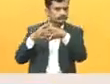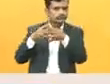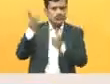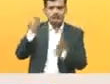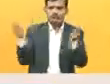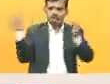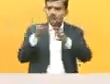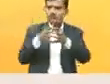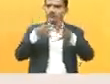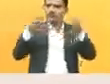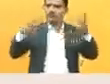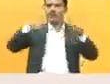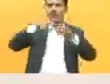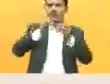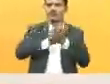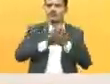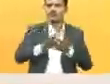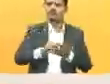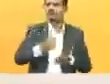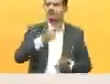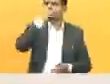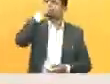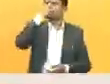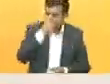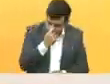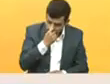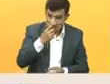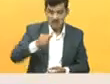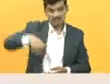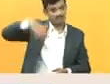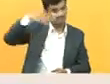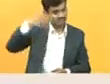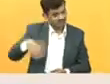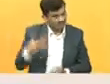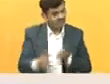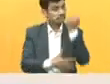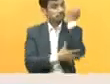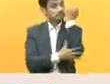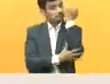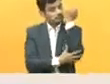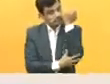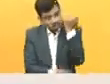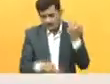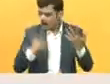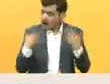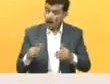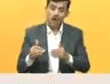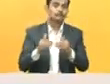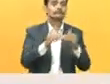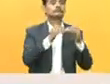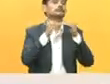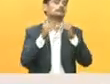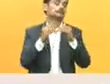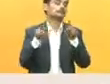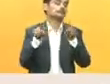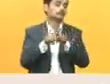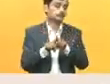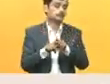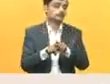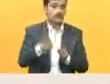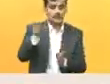में गरीब अमीर सब एक हो जाते हैं। सब